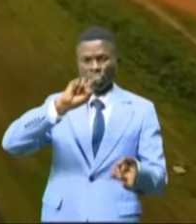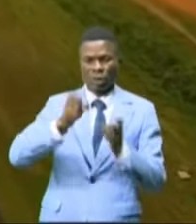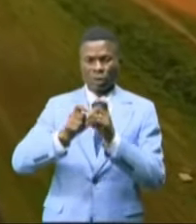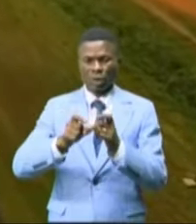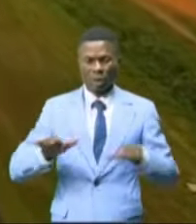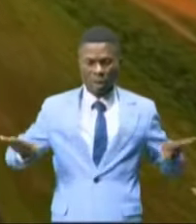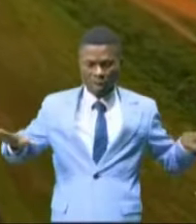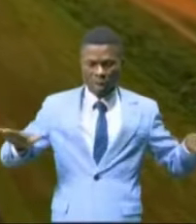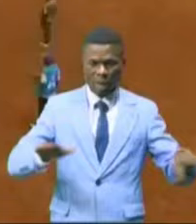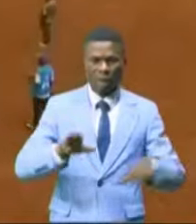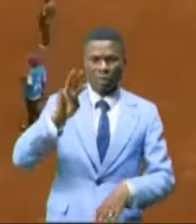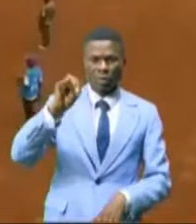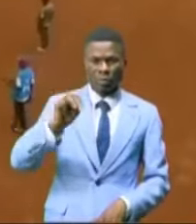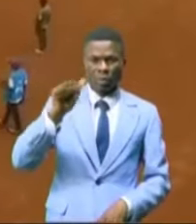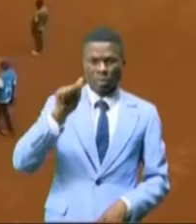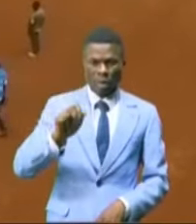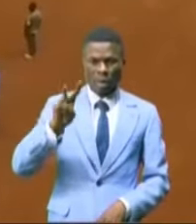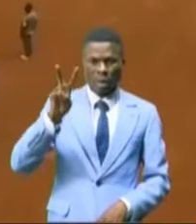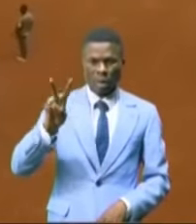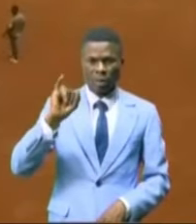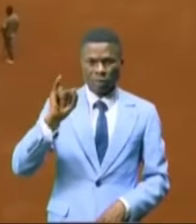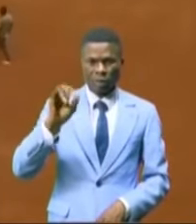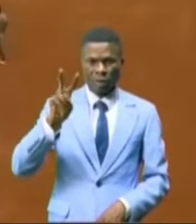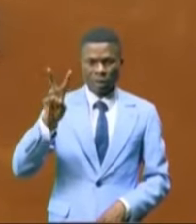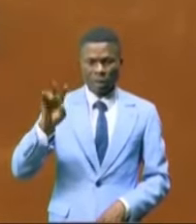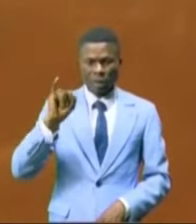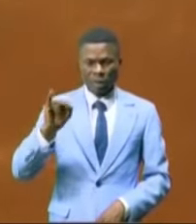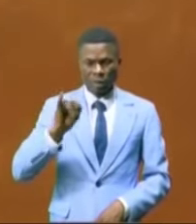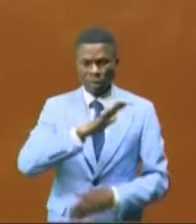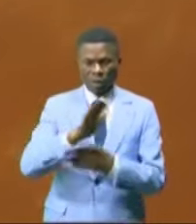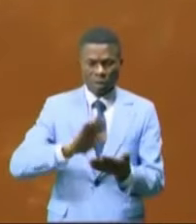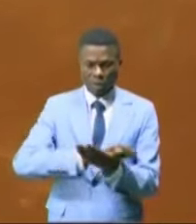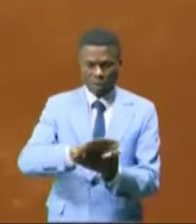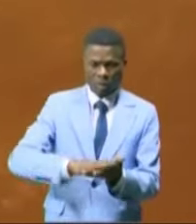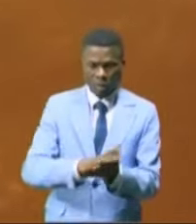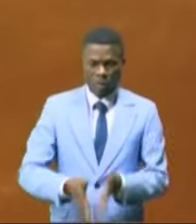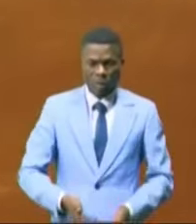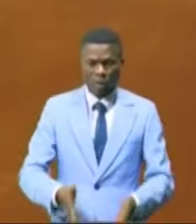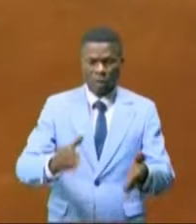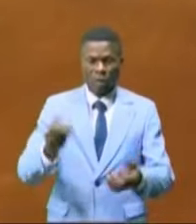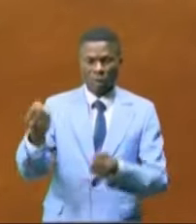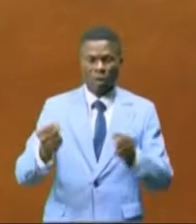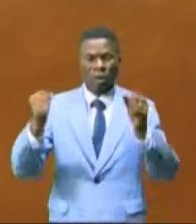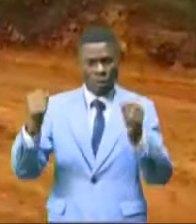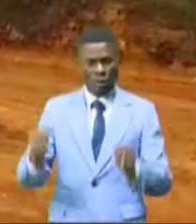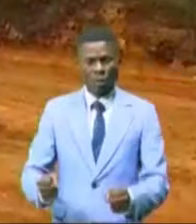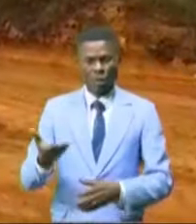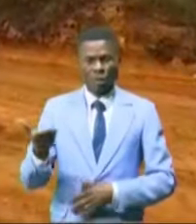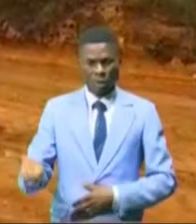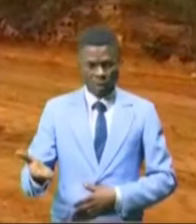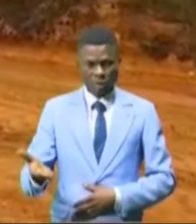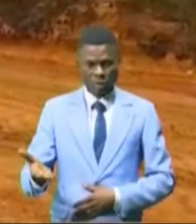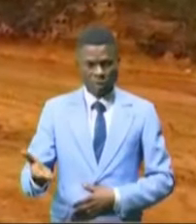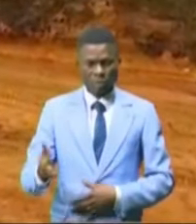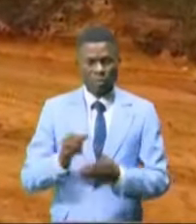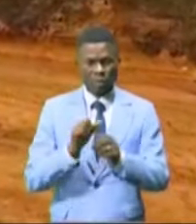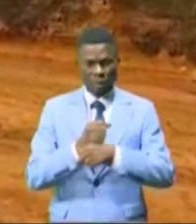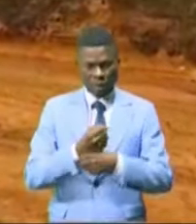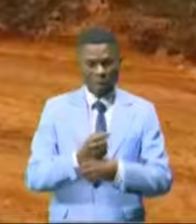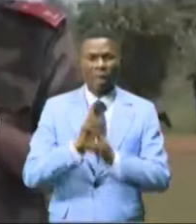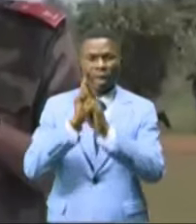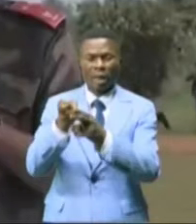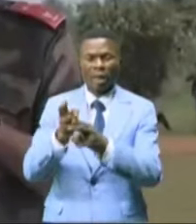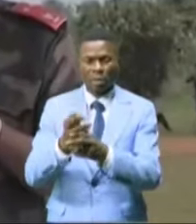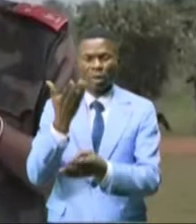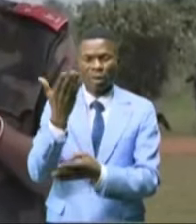de l'aérogare de Mavivi, le bétonnage du parking de stationnement des avions et véhicules constituent une réponse